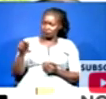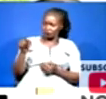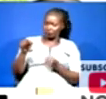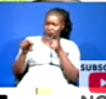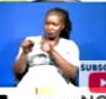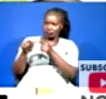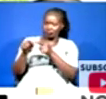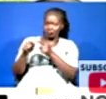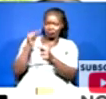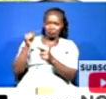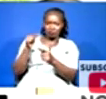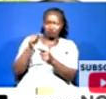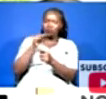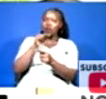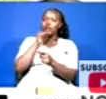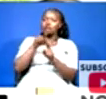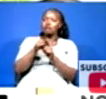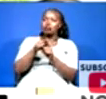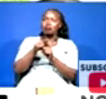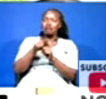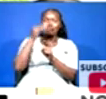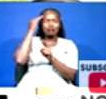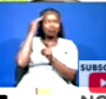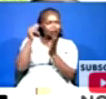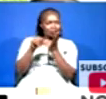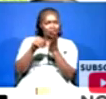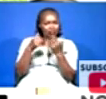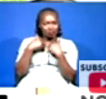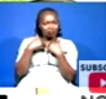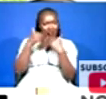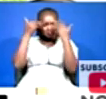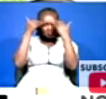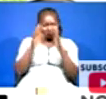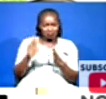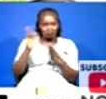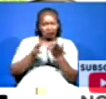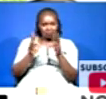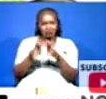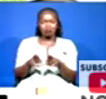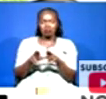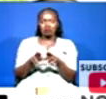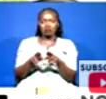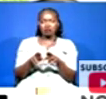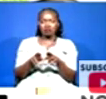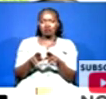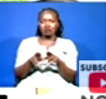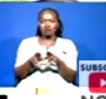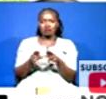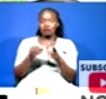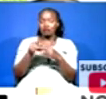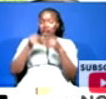Akili yake ilikuwa nakimbia mbio. Sijui alikuwa na kisirani kani ama shetani